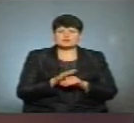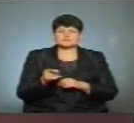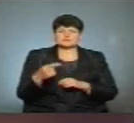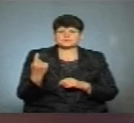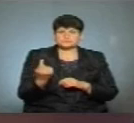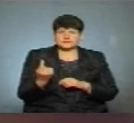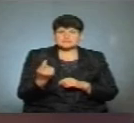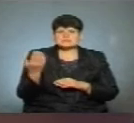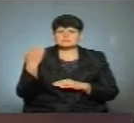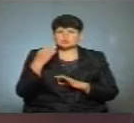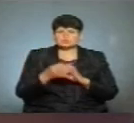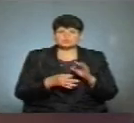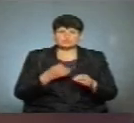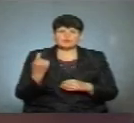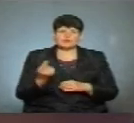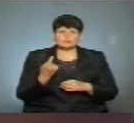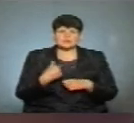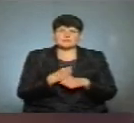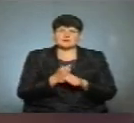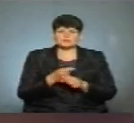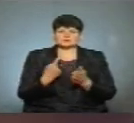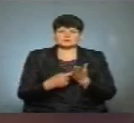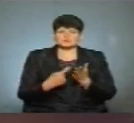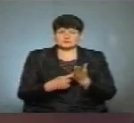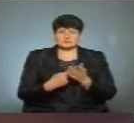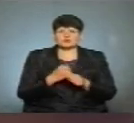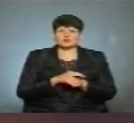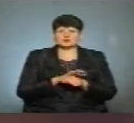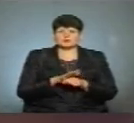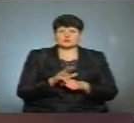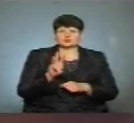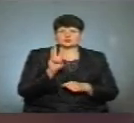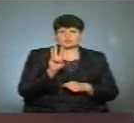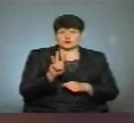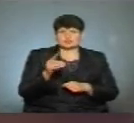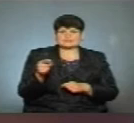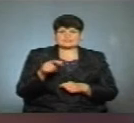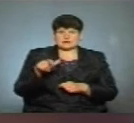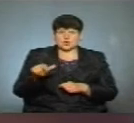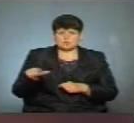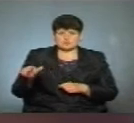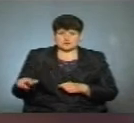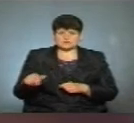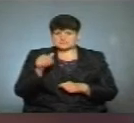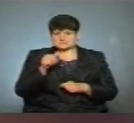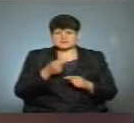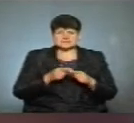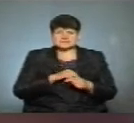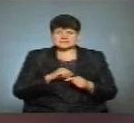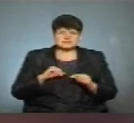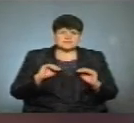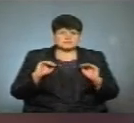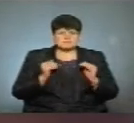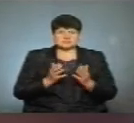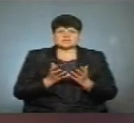Тернопільщині. За минулу добу в області лабораторно підтвердили коронавірус у 3 тернополян. За місяць це найменша